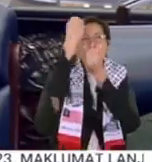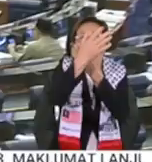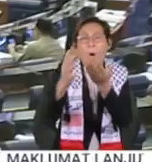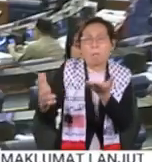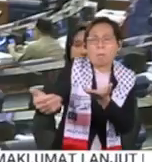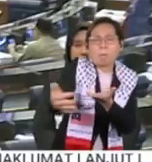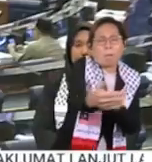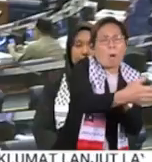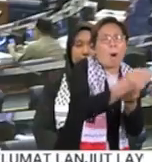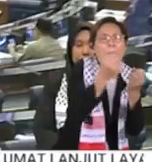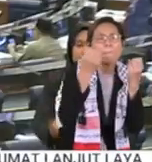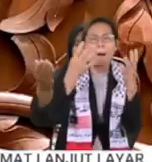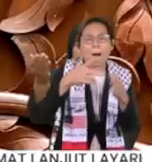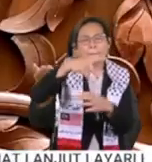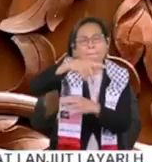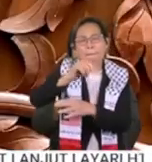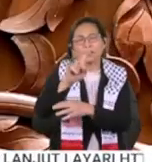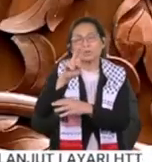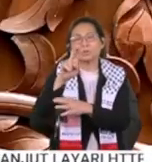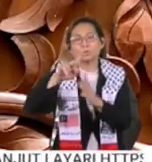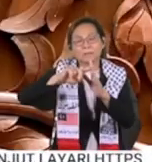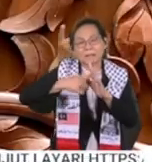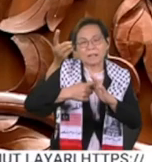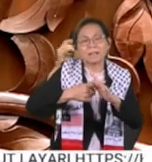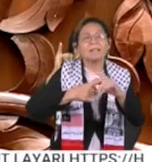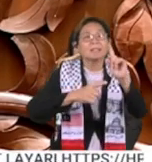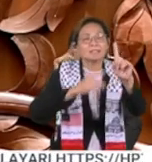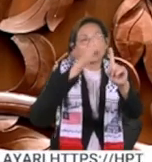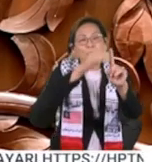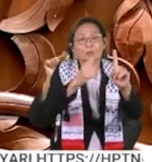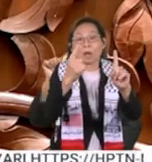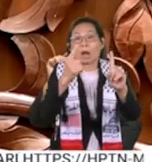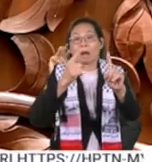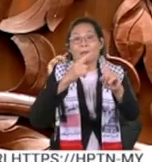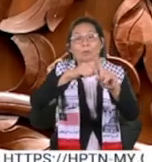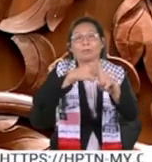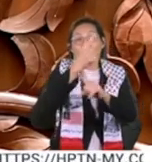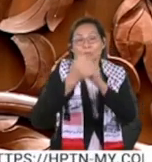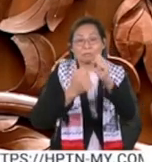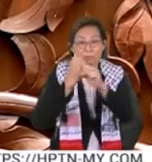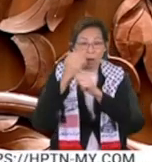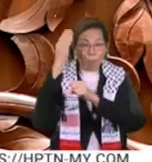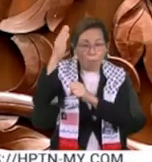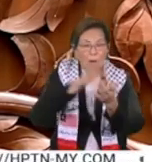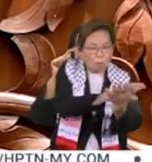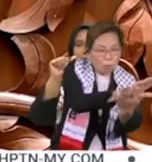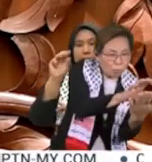ada. Padu yang dijangka mula diaplikasi pada Januari tahun depan turut membantu kerajaan merangka